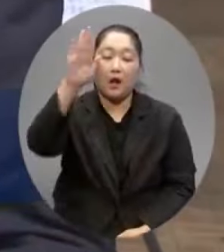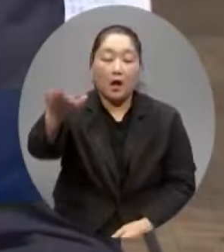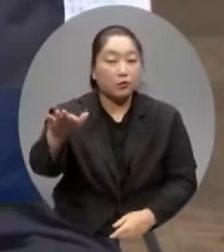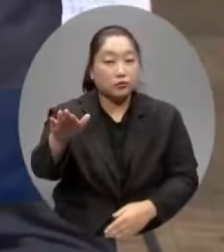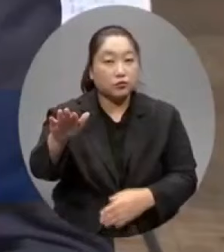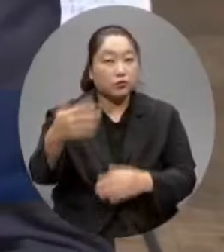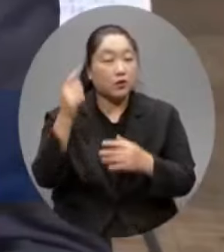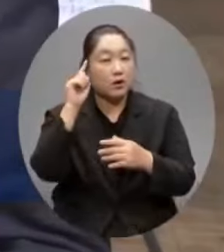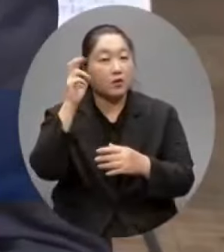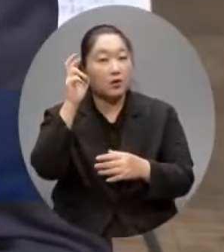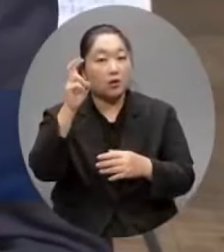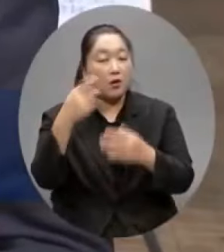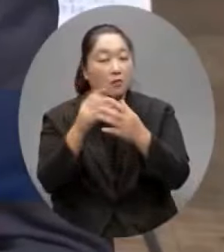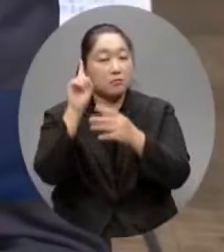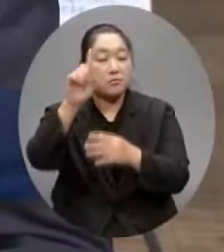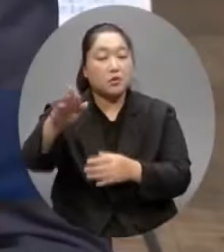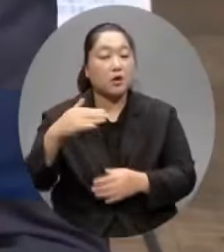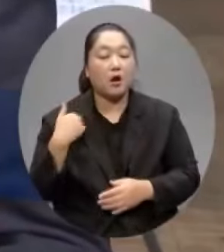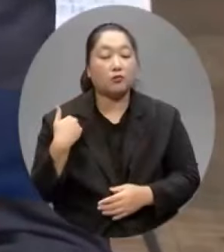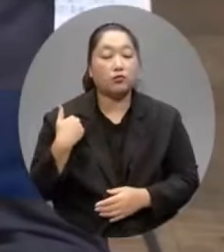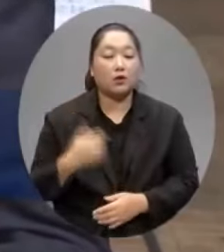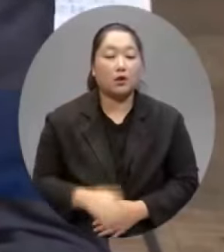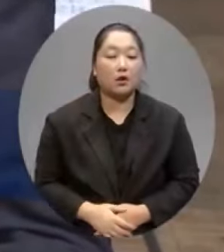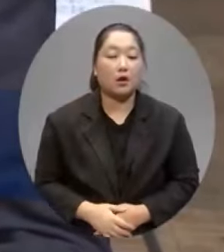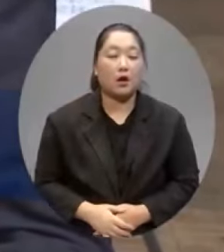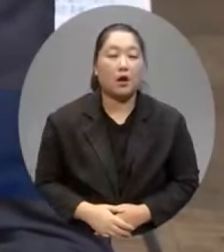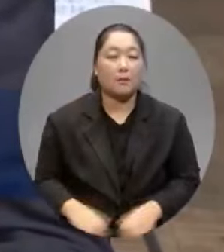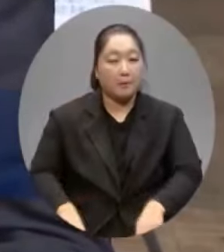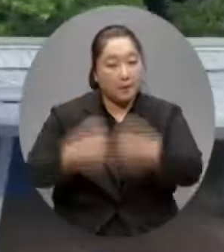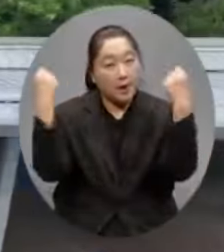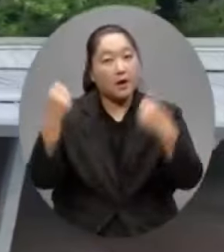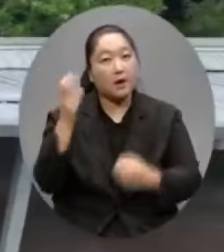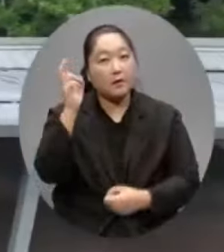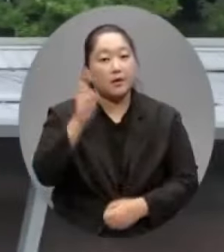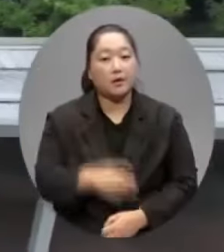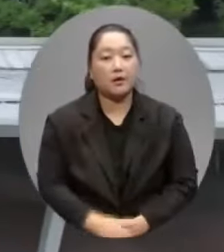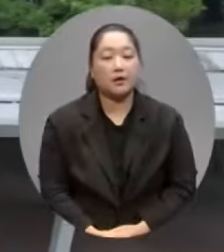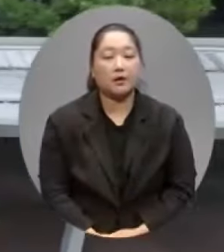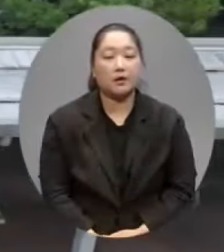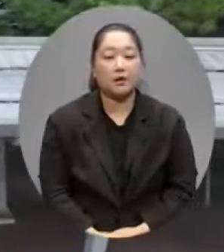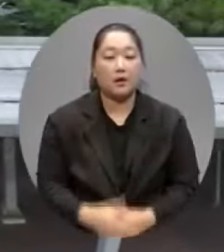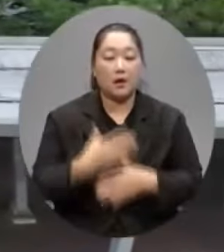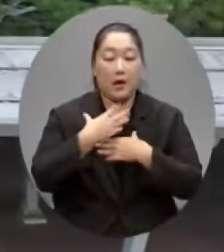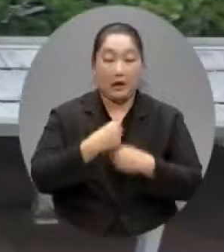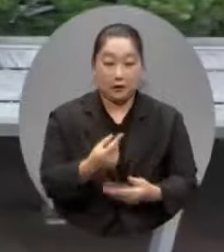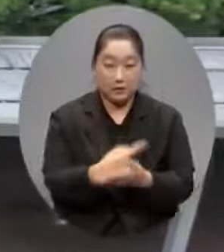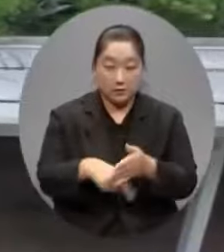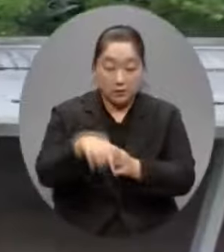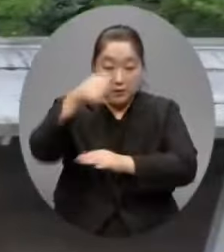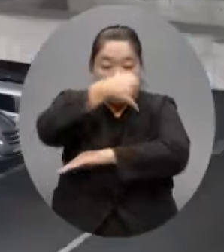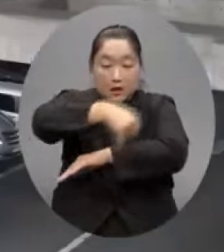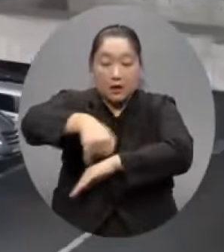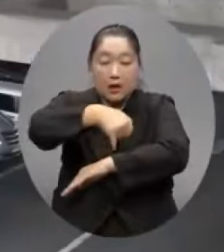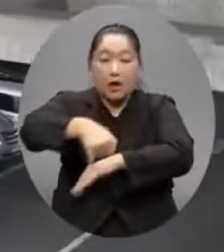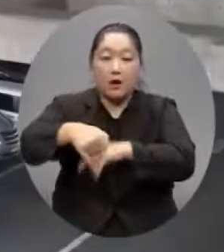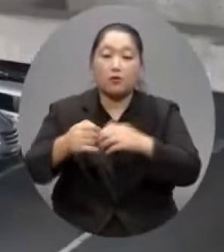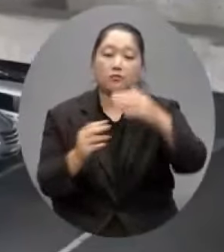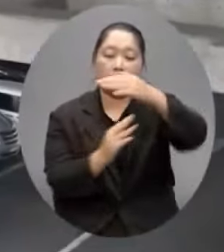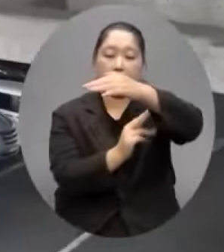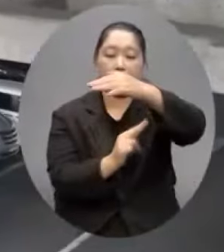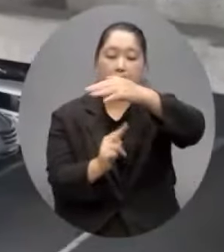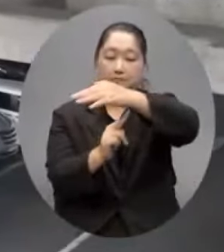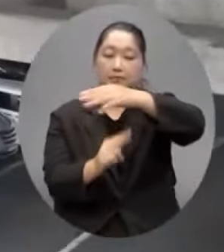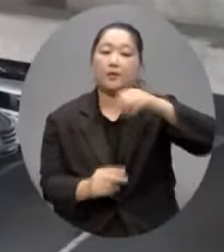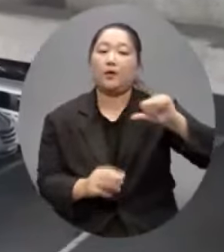일은 예측하기 어려울 정도로 폭발적인 반응이 있을 거다. 안전을 위해 설계는 고가선로와 5m,